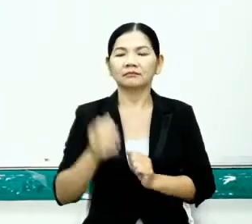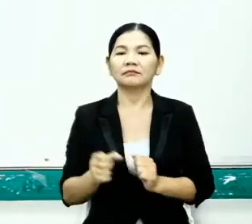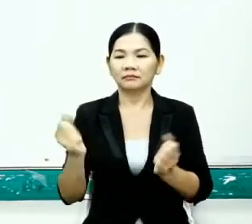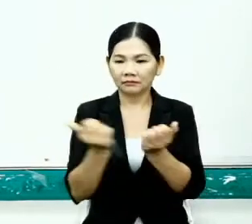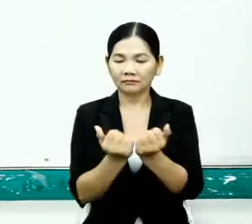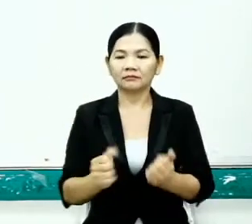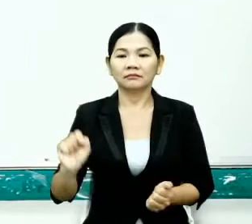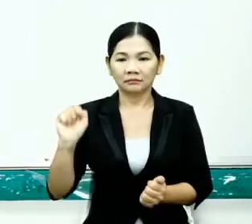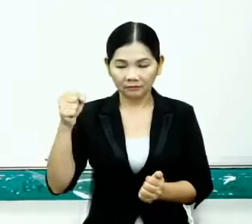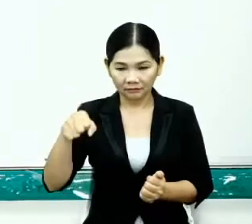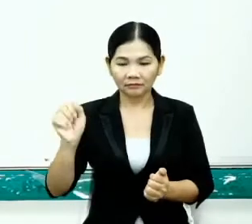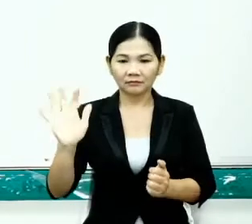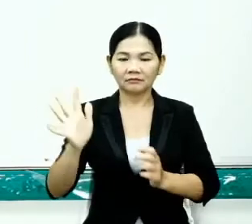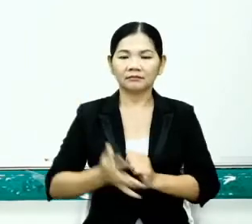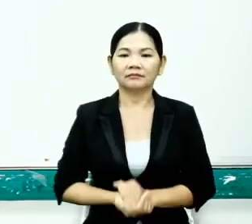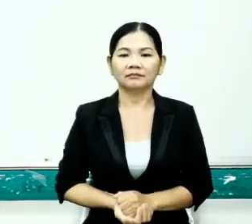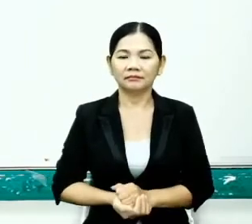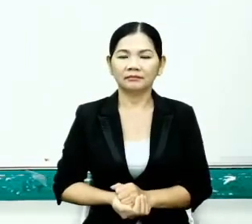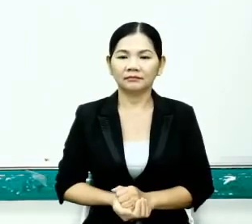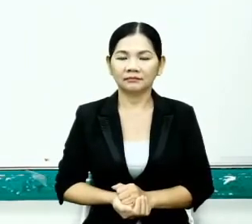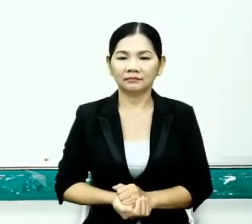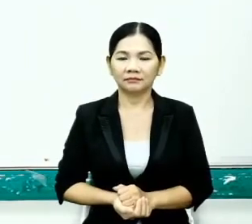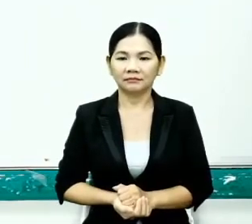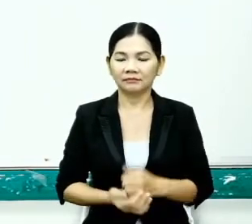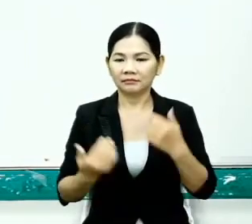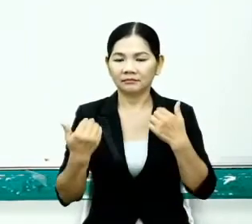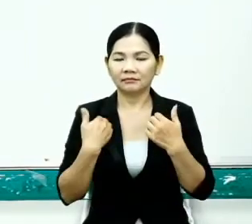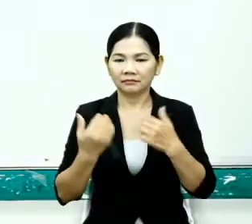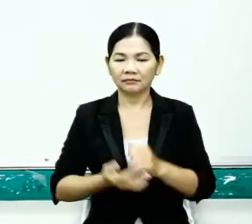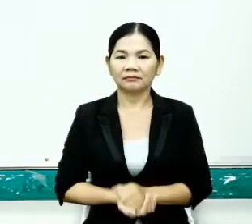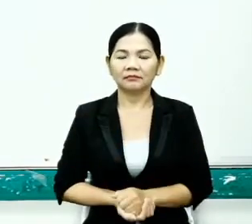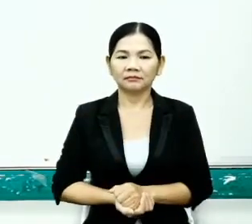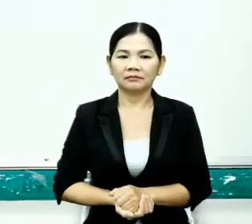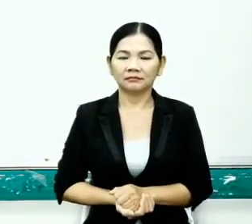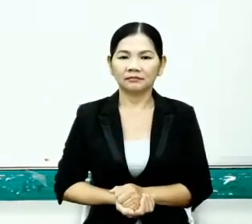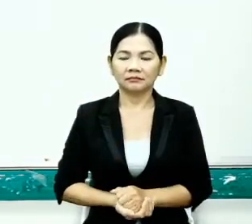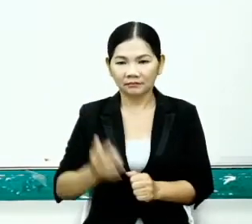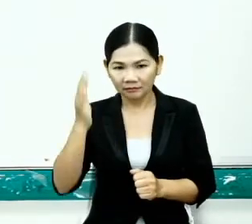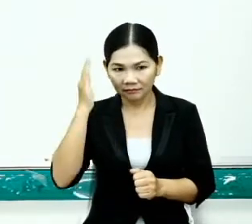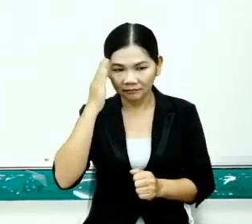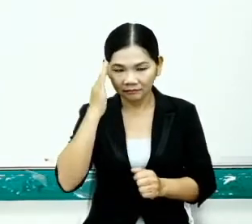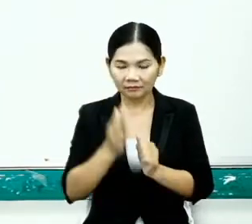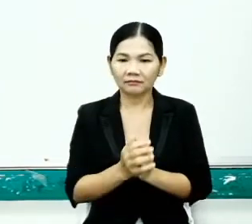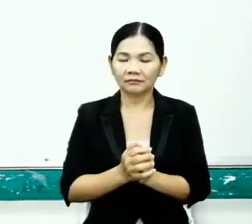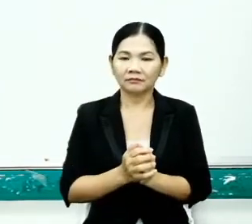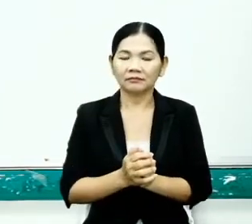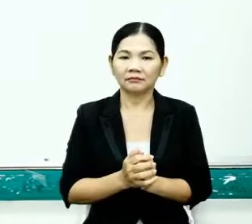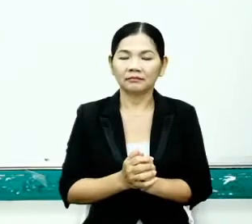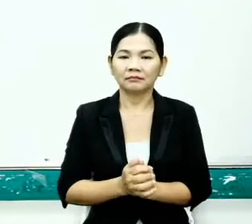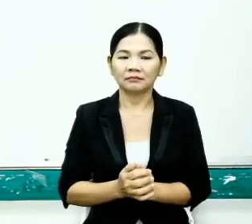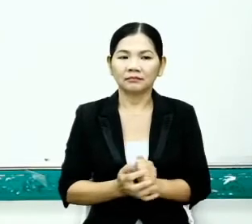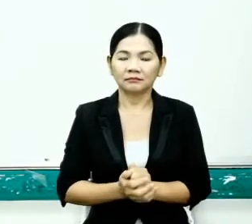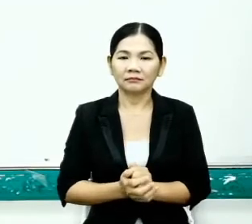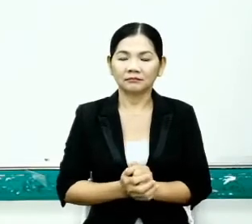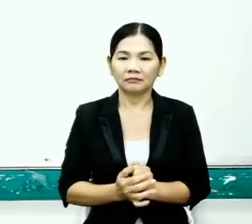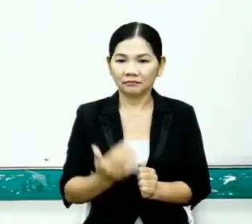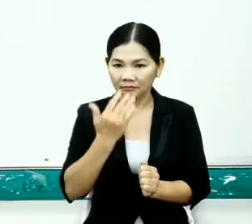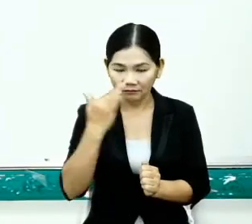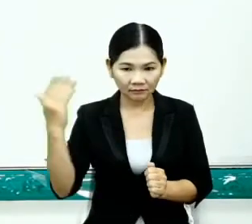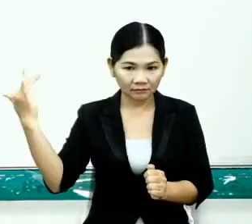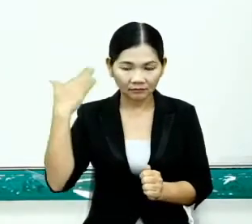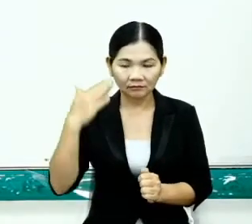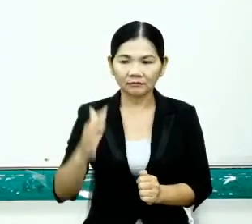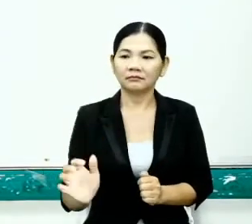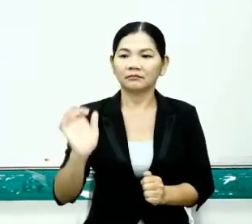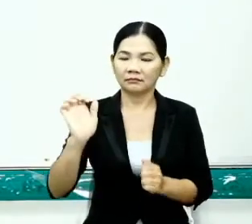ងល្បែងបាទចាស់ឬទេចាល្បែងបាទចាស់ឬទេយើងស្ដាប់សូណាការលេងល្បែងហ្នឹងគឺស្ដាប់សូពេលដែលមានសូដើម